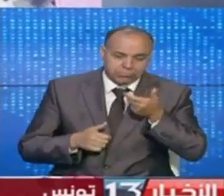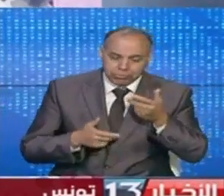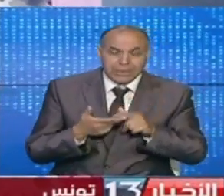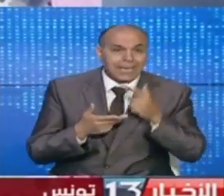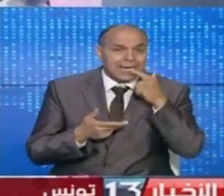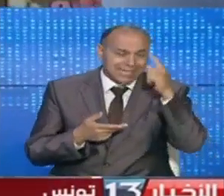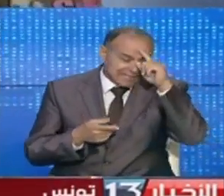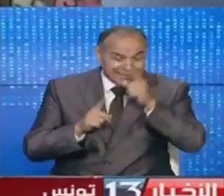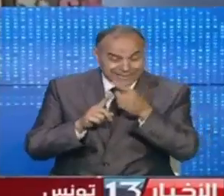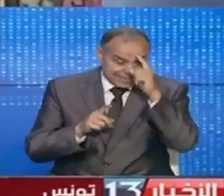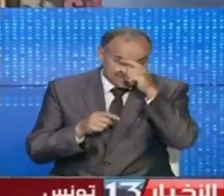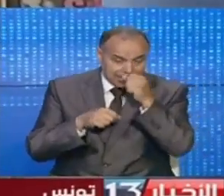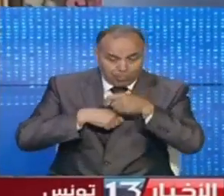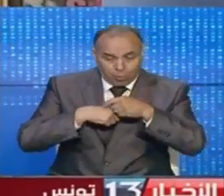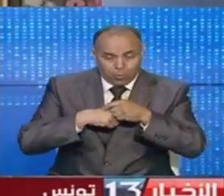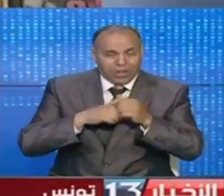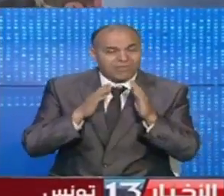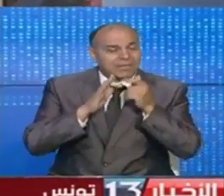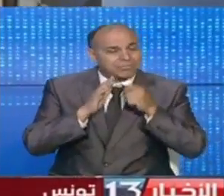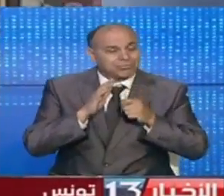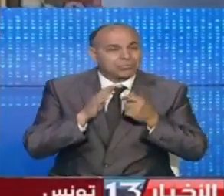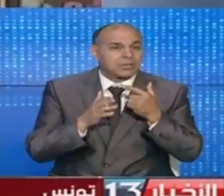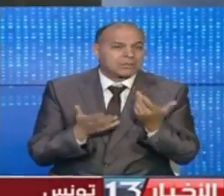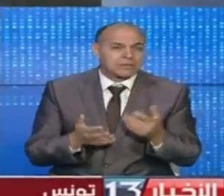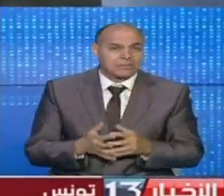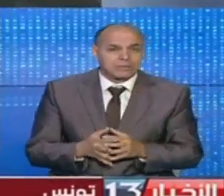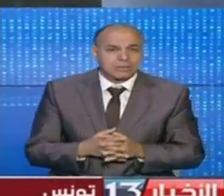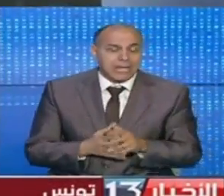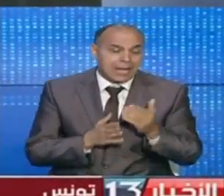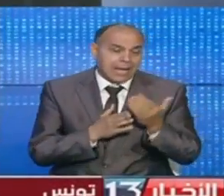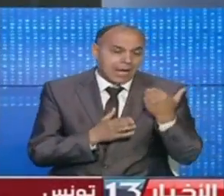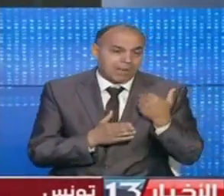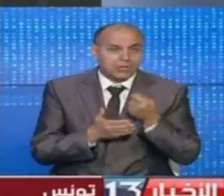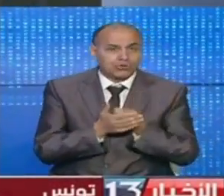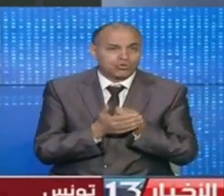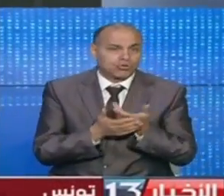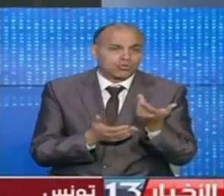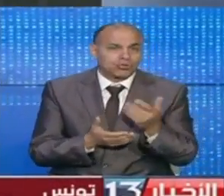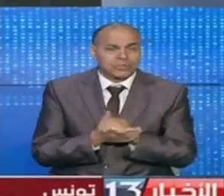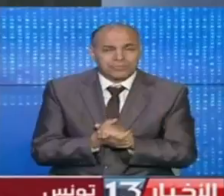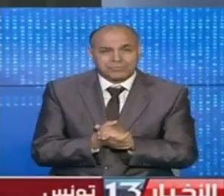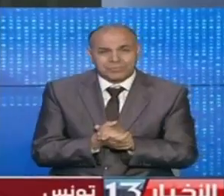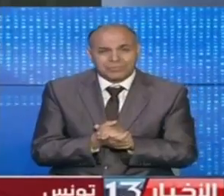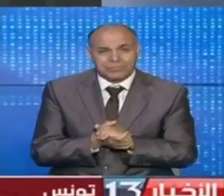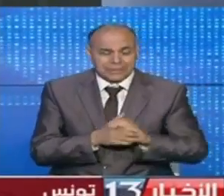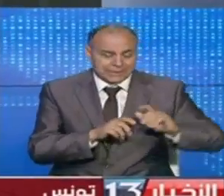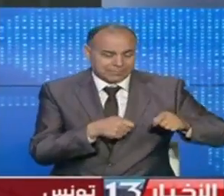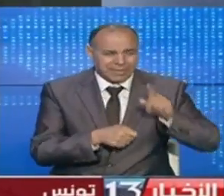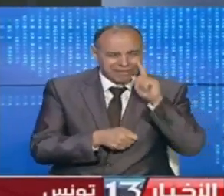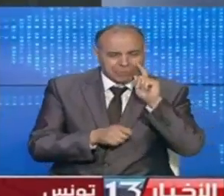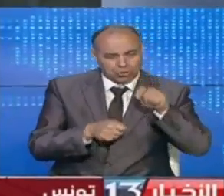رغم الظروف الاستثنائية لفترة الحجر الصحي الموجه. كنت ناخذ في البش، خذيت سبادري